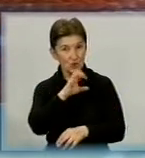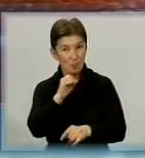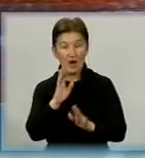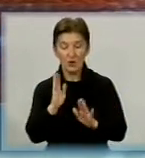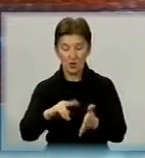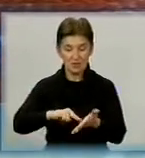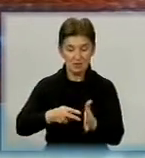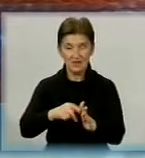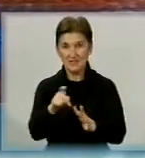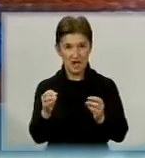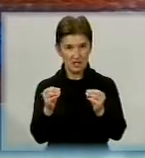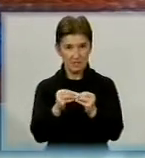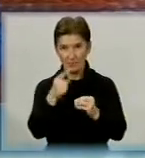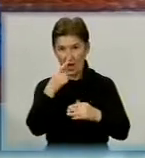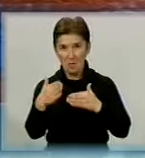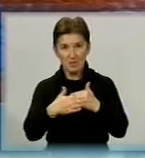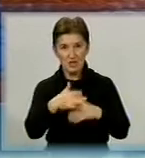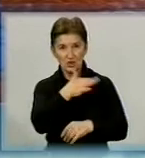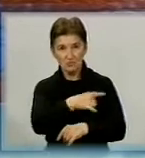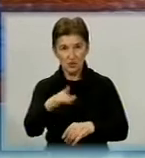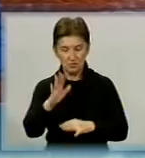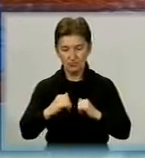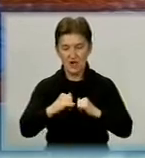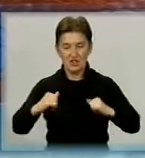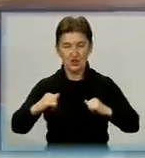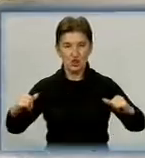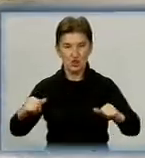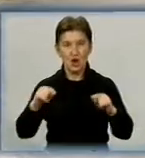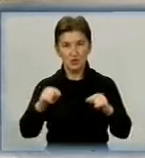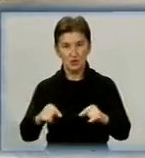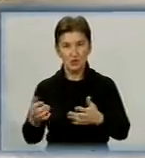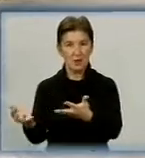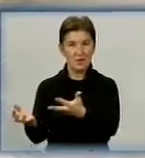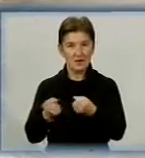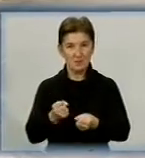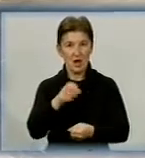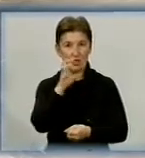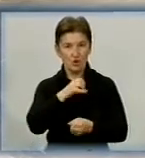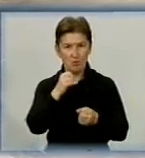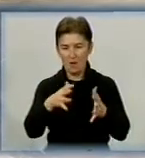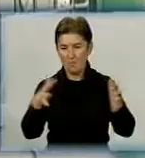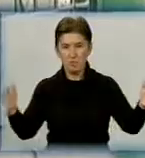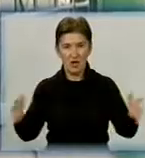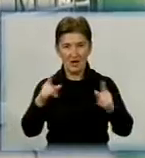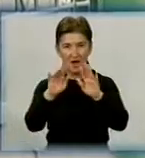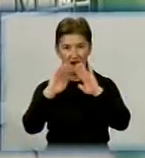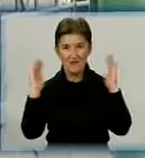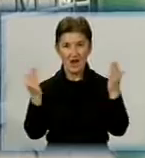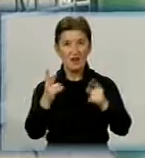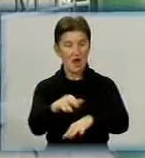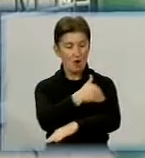чотирилапих жителів, але найближчим часом його планують розширити. Сюди здебільшого приймають собак великих порід, адже вольєри розташовані на